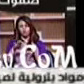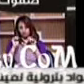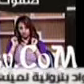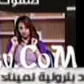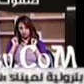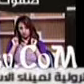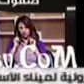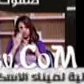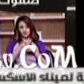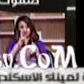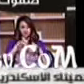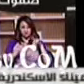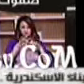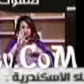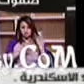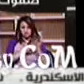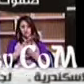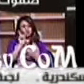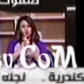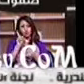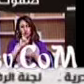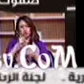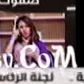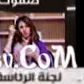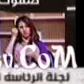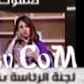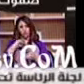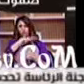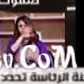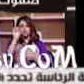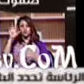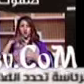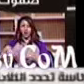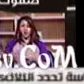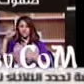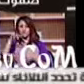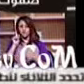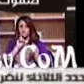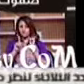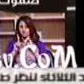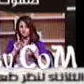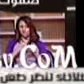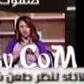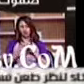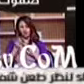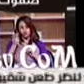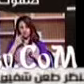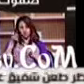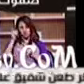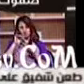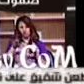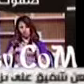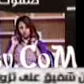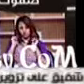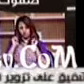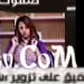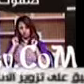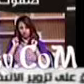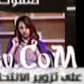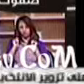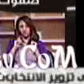لو تمت اشارتنا قبل اعلان القرار ان المهندس ع الخياط هيبقى محافظ الاقصر او تم ترشيح محافظ الاقصر كنا